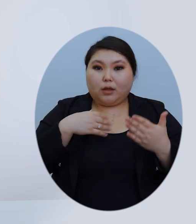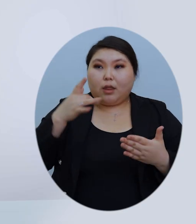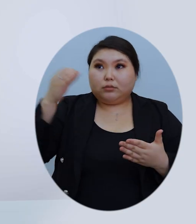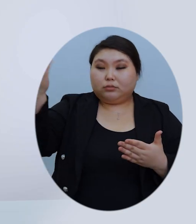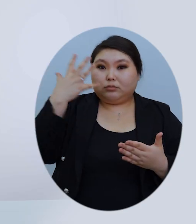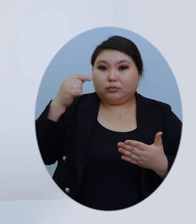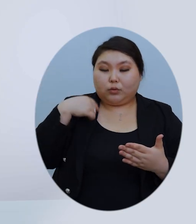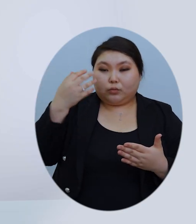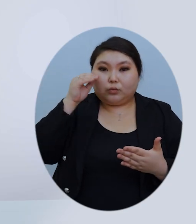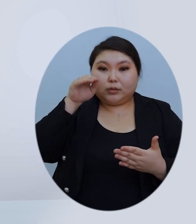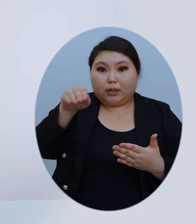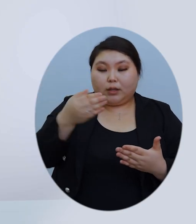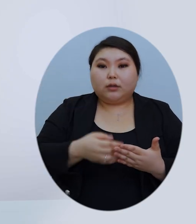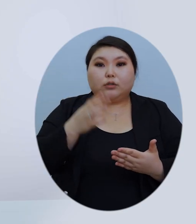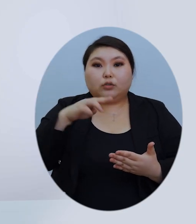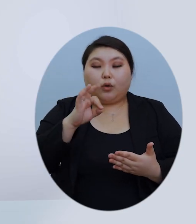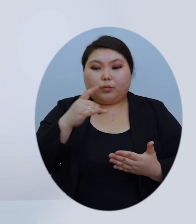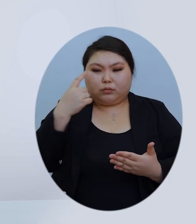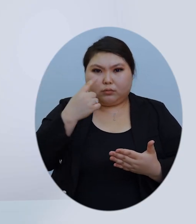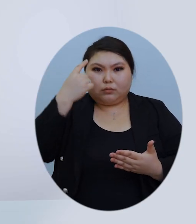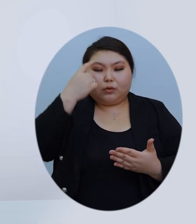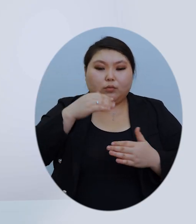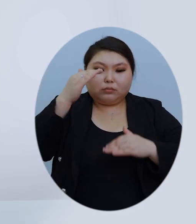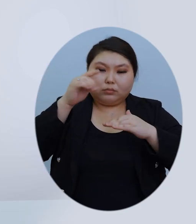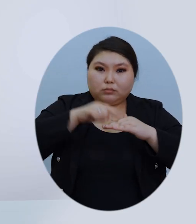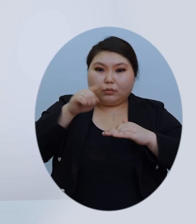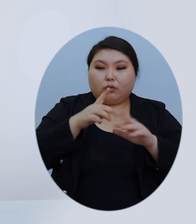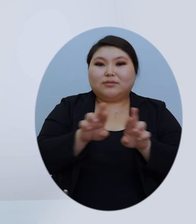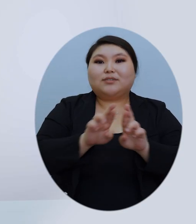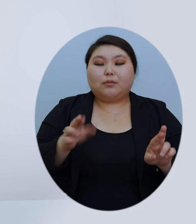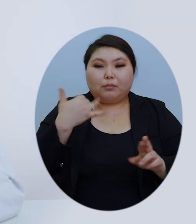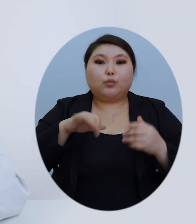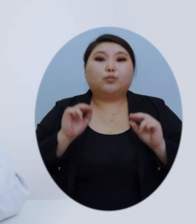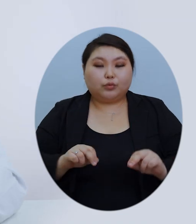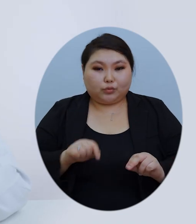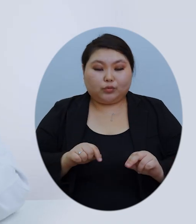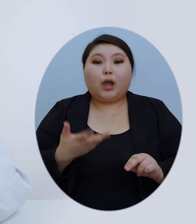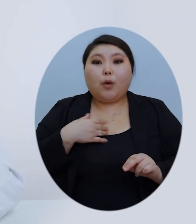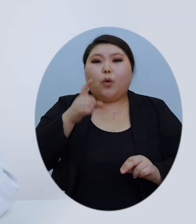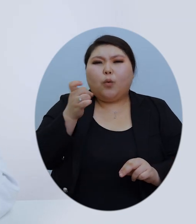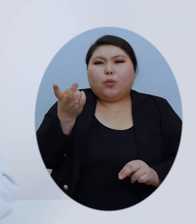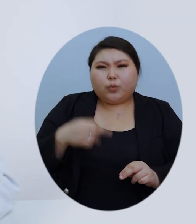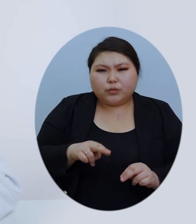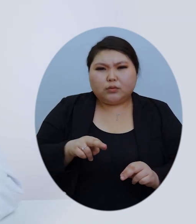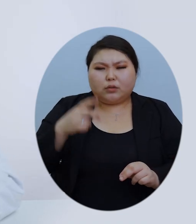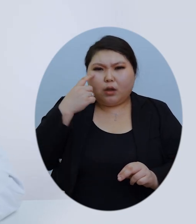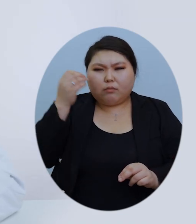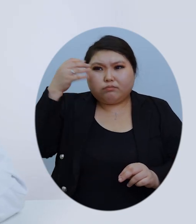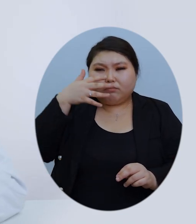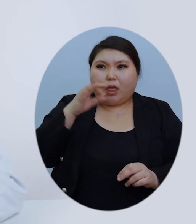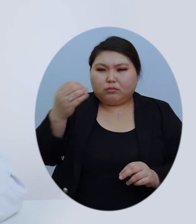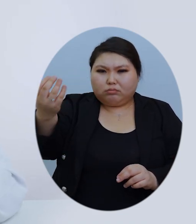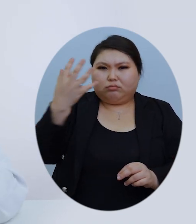тусгал болон дээд завхны ирмэг хүртэлх зай хоёр талдаа ялгаатай байж болно. Харин хүнд хэлбэрийн птозын үед гэрэл